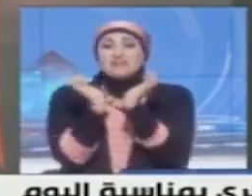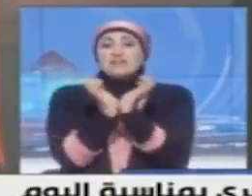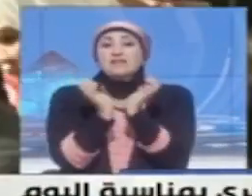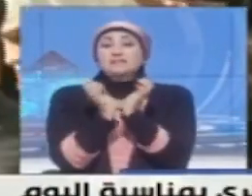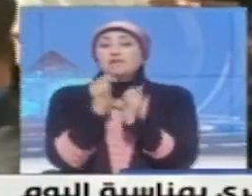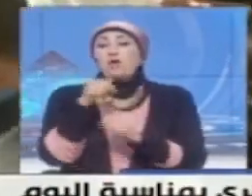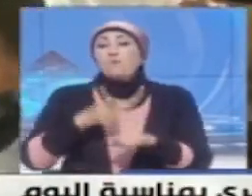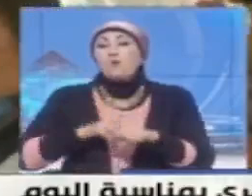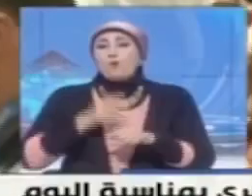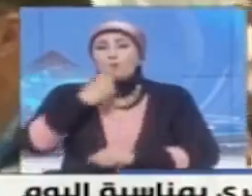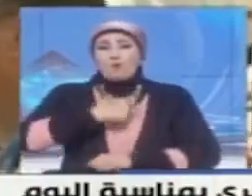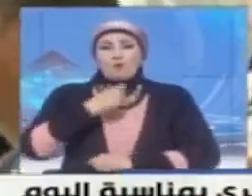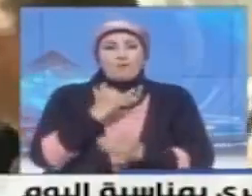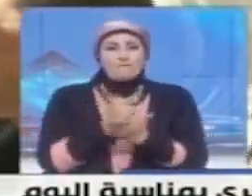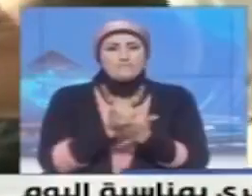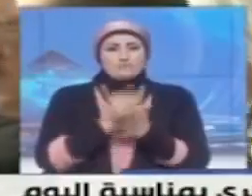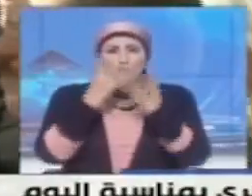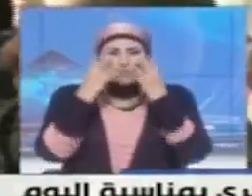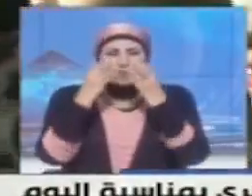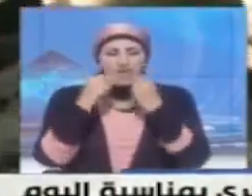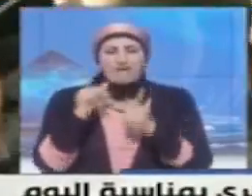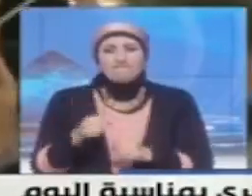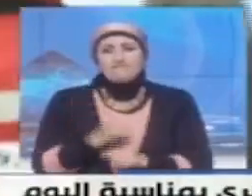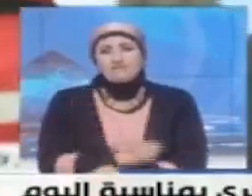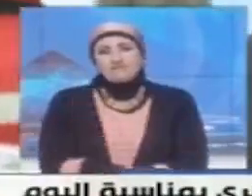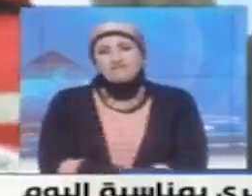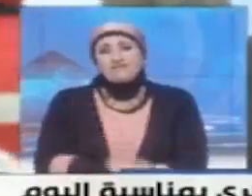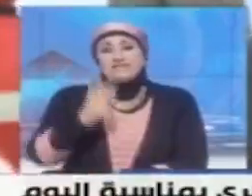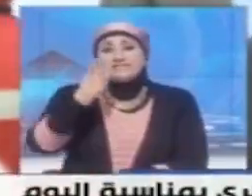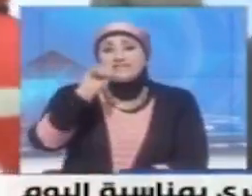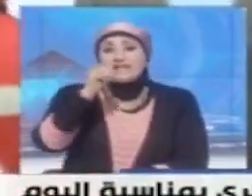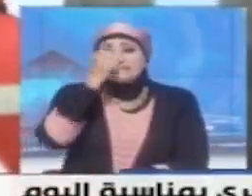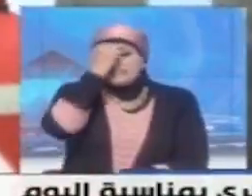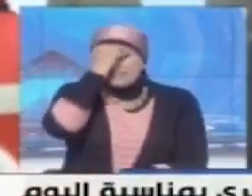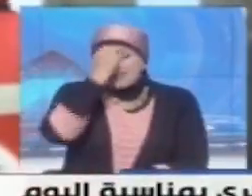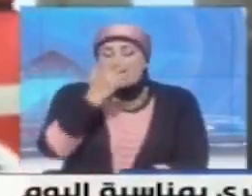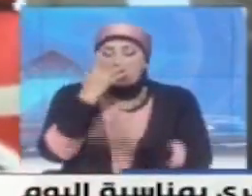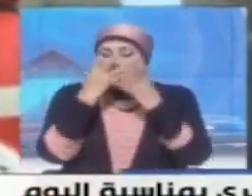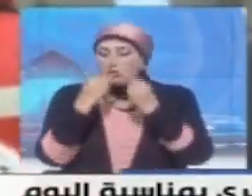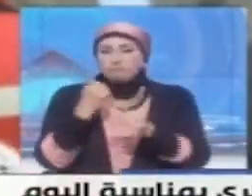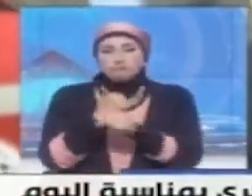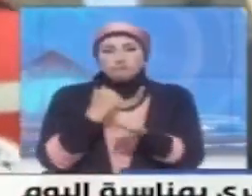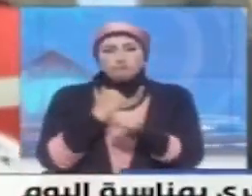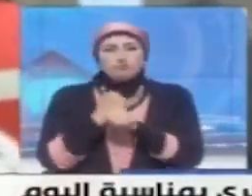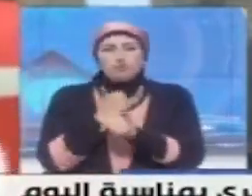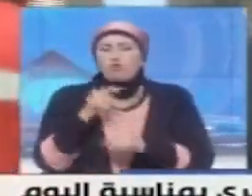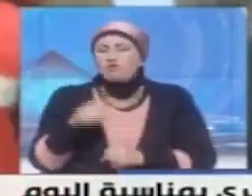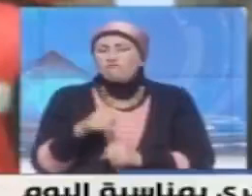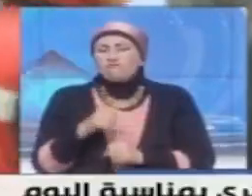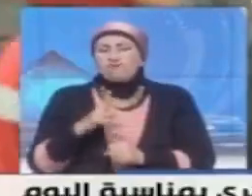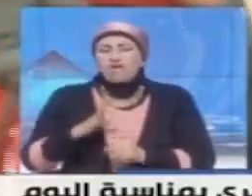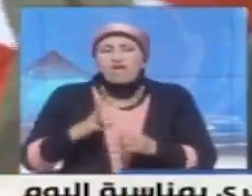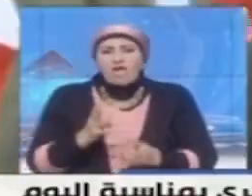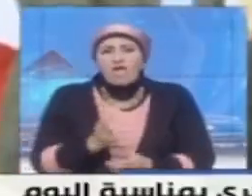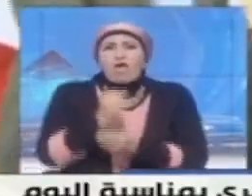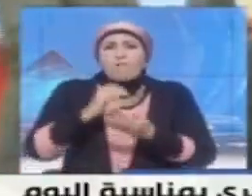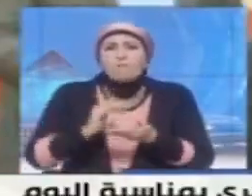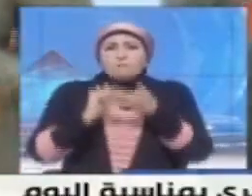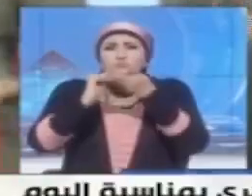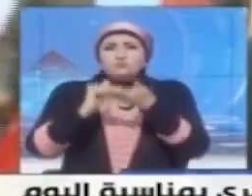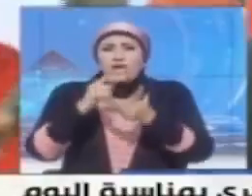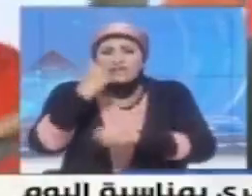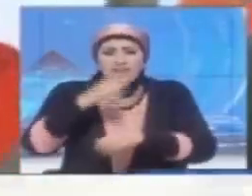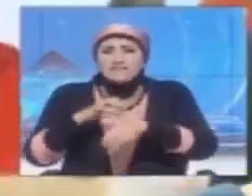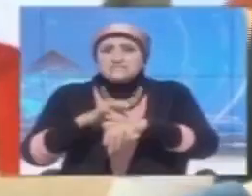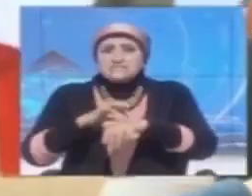الاجتماعي وقيادات العمل التطوعي. عندنا 30,000 متطوع بيشتغلوا في مجالات كتيرة، مجال الإغاثة والمساعدات